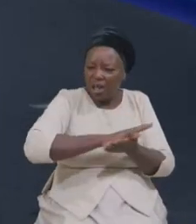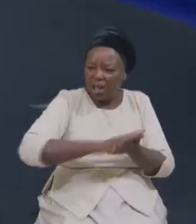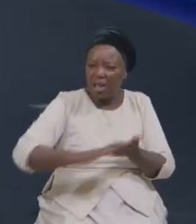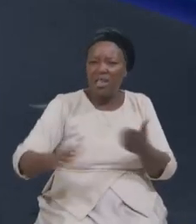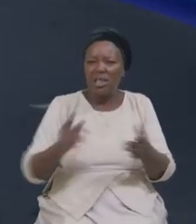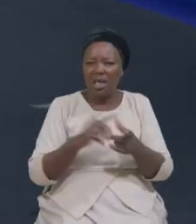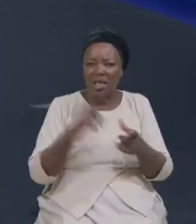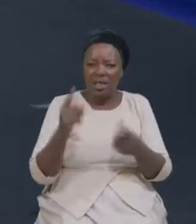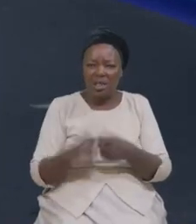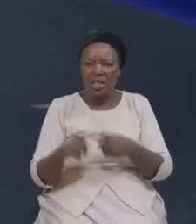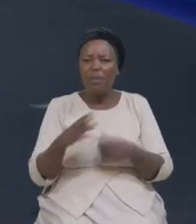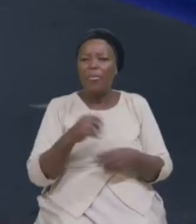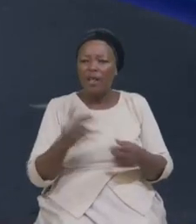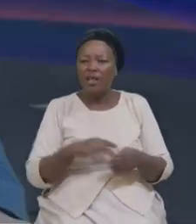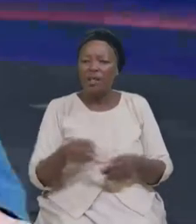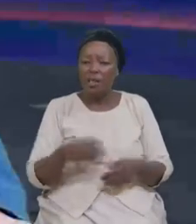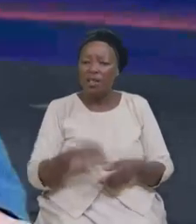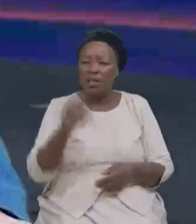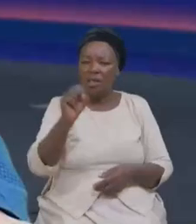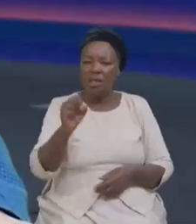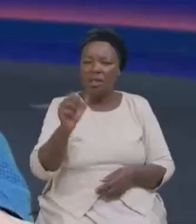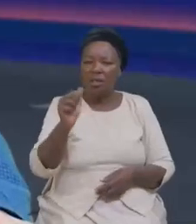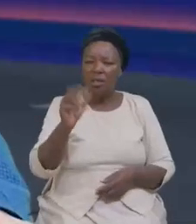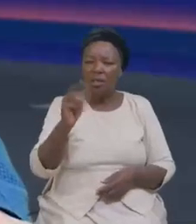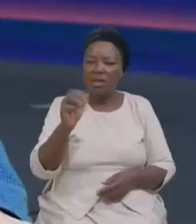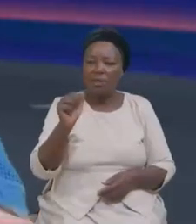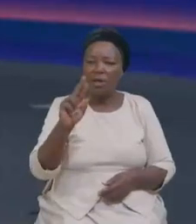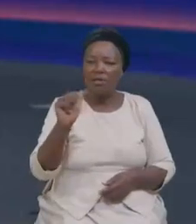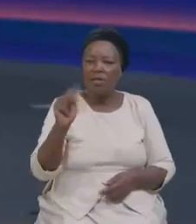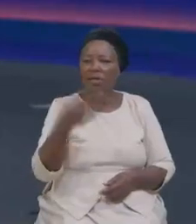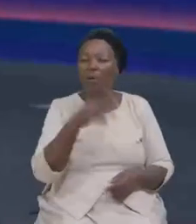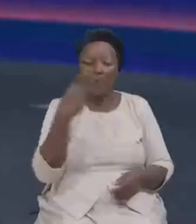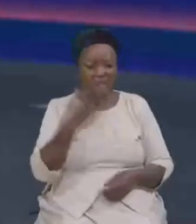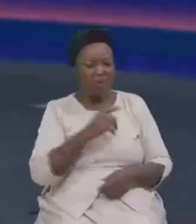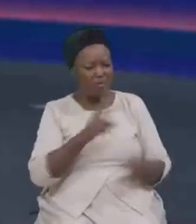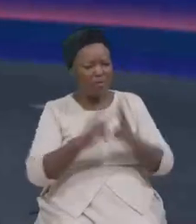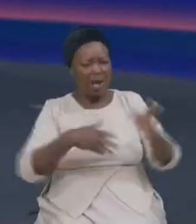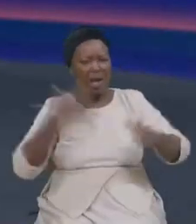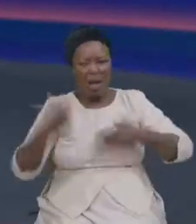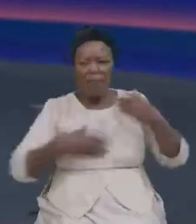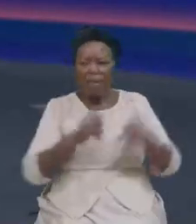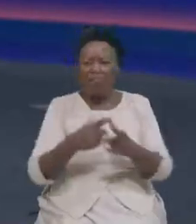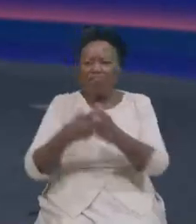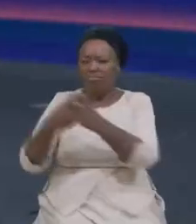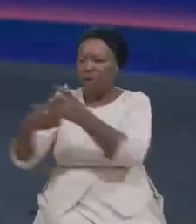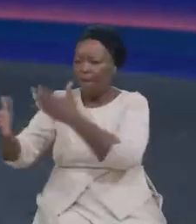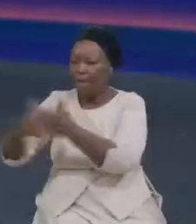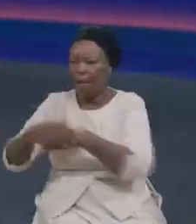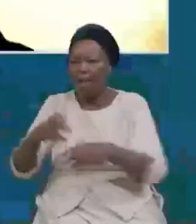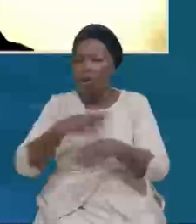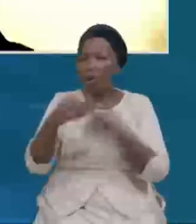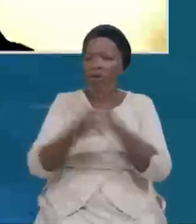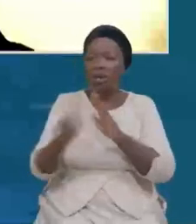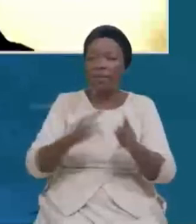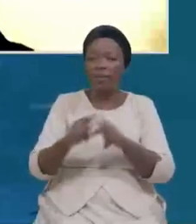un Samaritain, lui, il était tellement excité, il a couru tous les autres allaient. Vous savez,